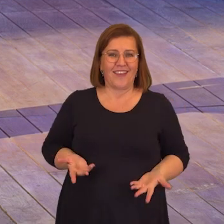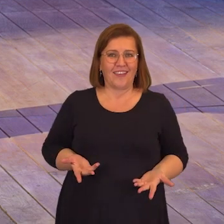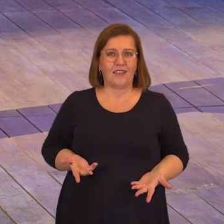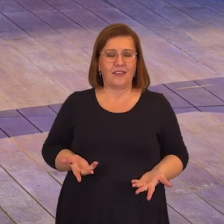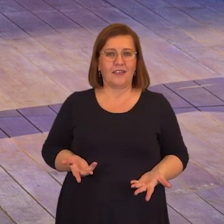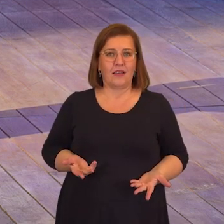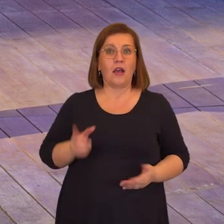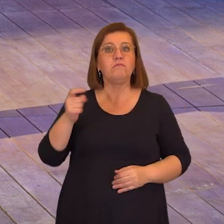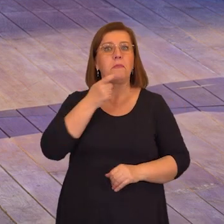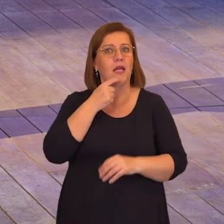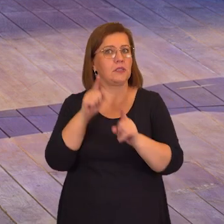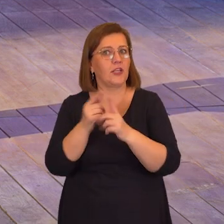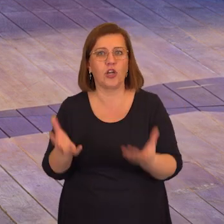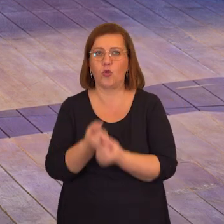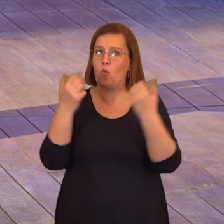ratuje życie.